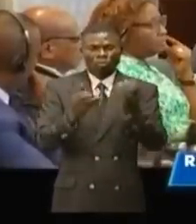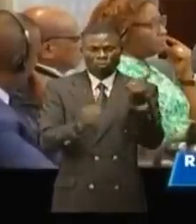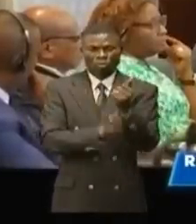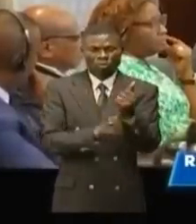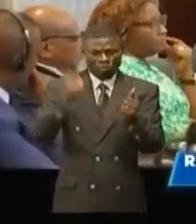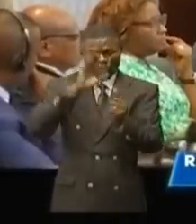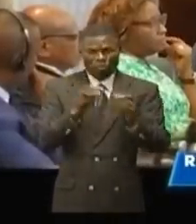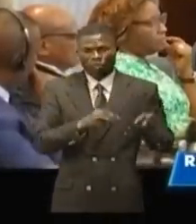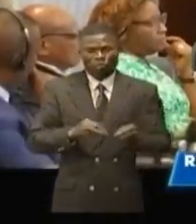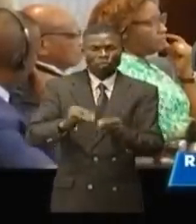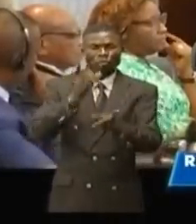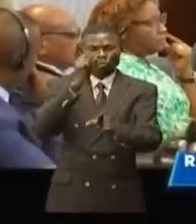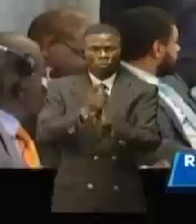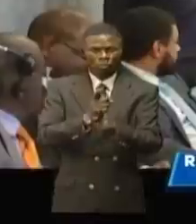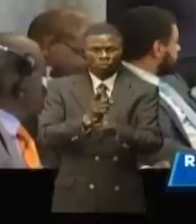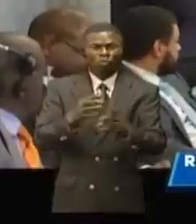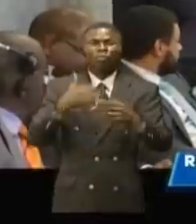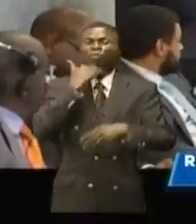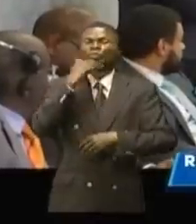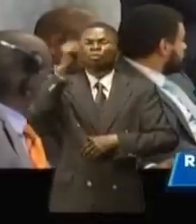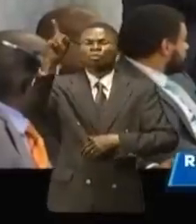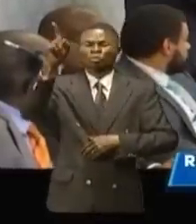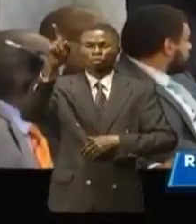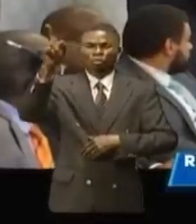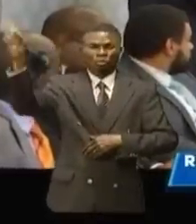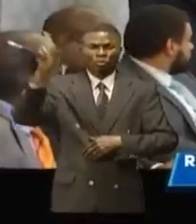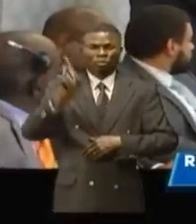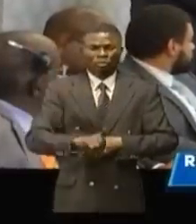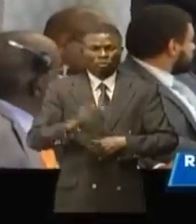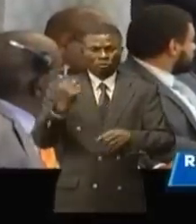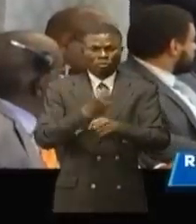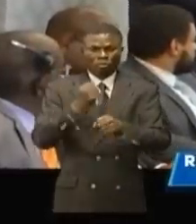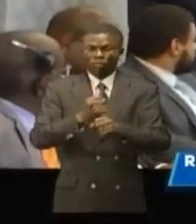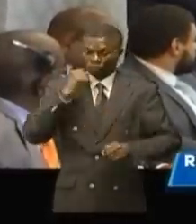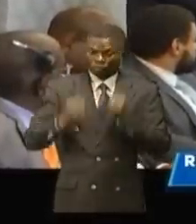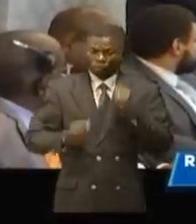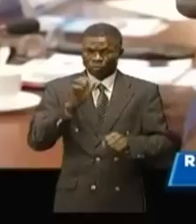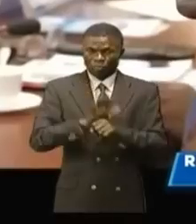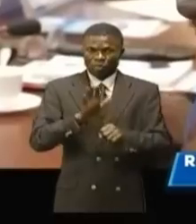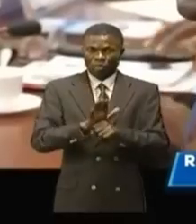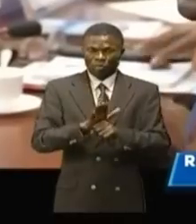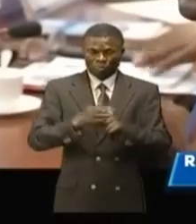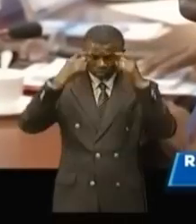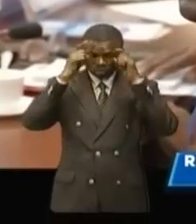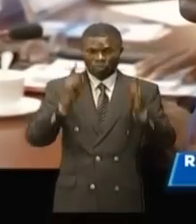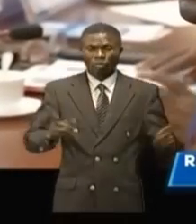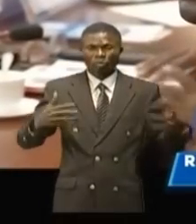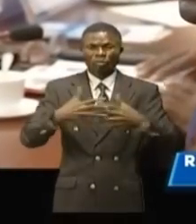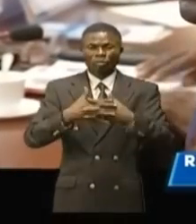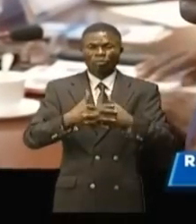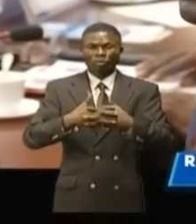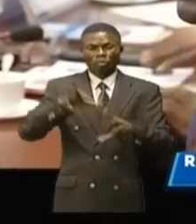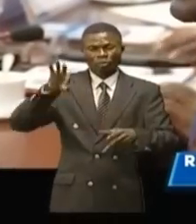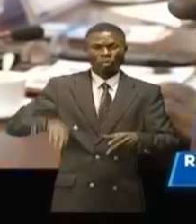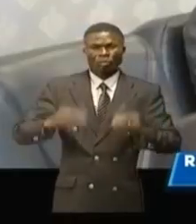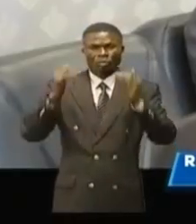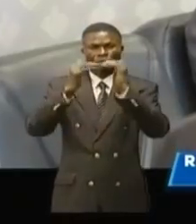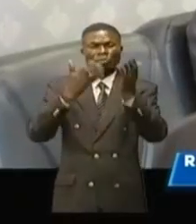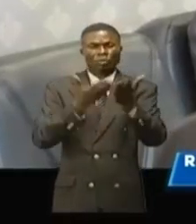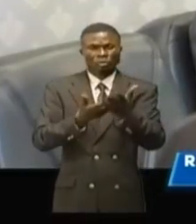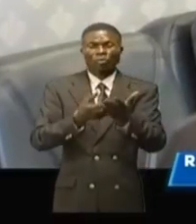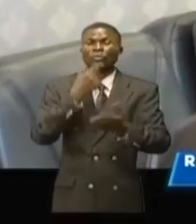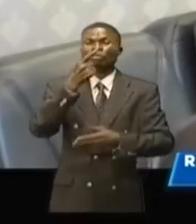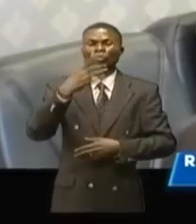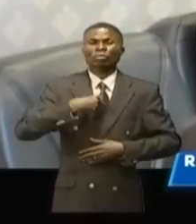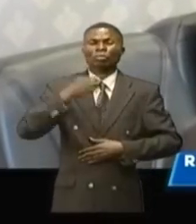les possibilités offertes par ce partenariat stratégique et à travailler activement à la conclusion de partenariats gagnant-gagnant. Ce que je dis aux Polonais,